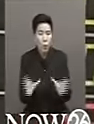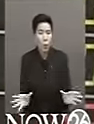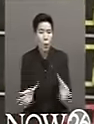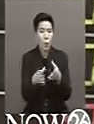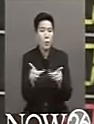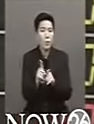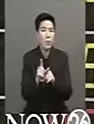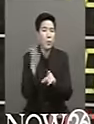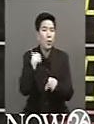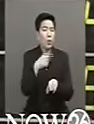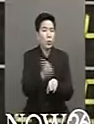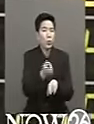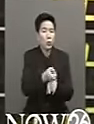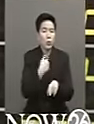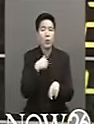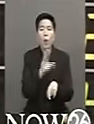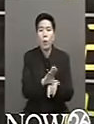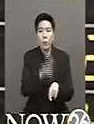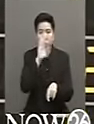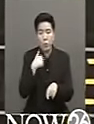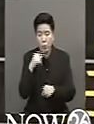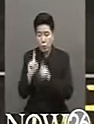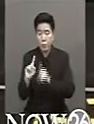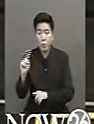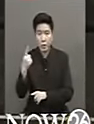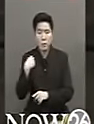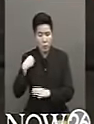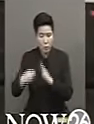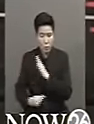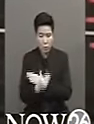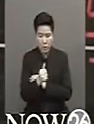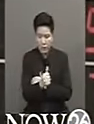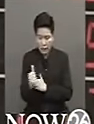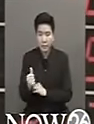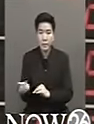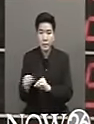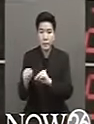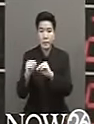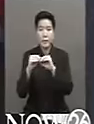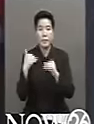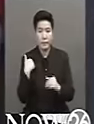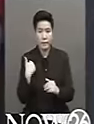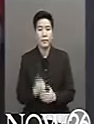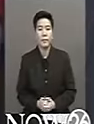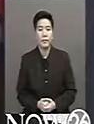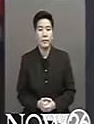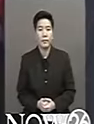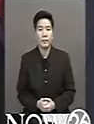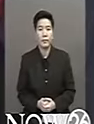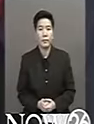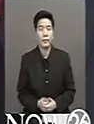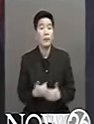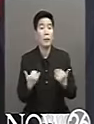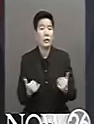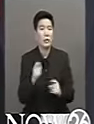เดียวกับที่เคยลงทุนมาแล้วและอาจจะมีหุ้นใหม่ที่มีอนาคตดีเพิ่มเข้ามาบ้าง